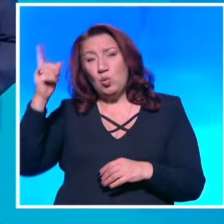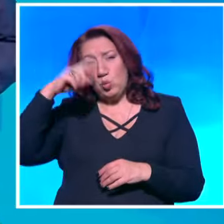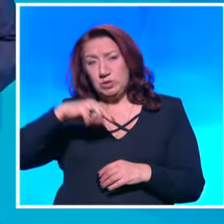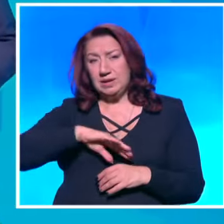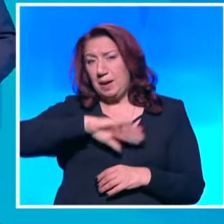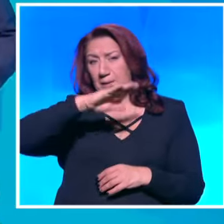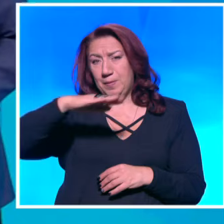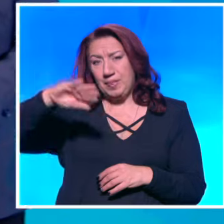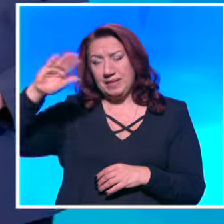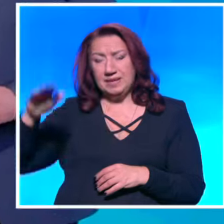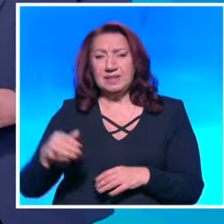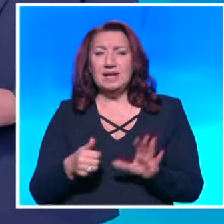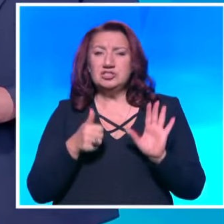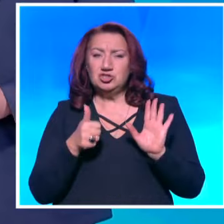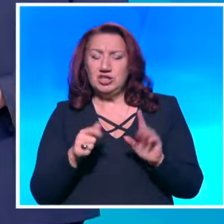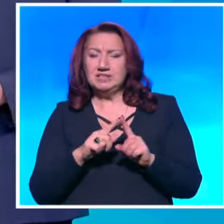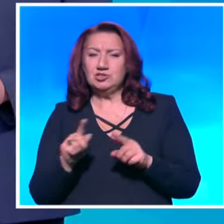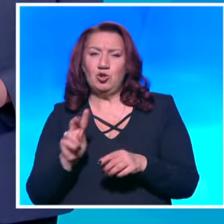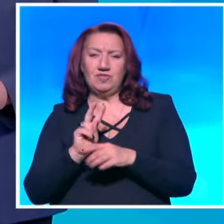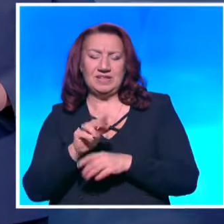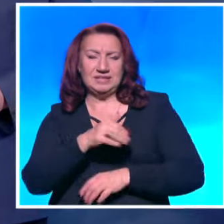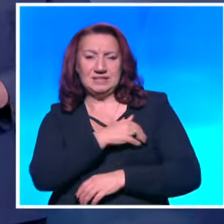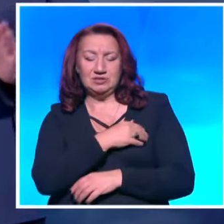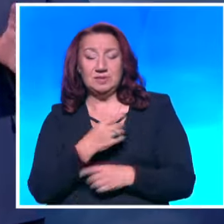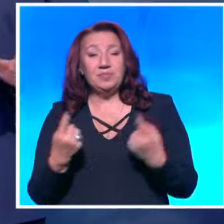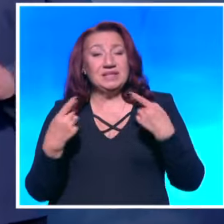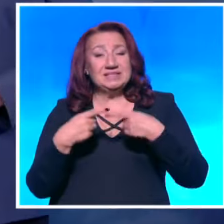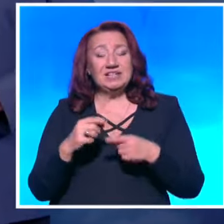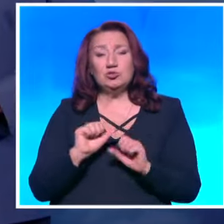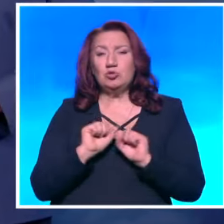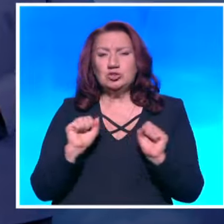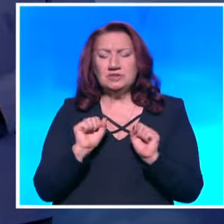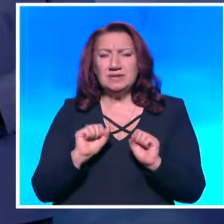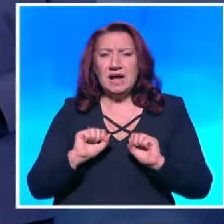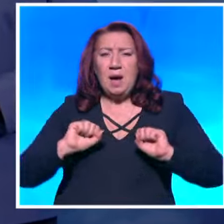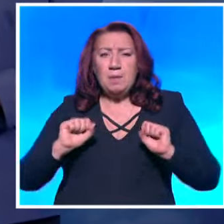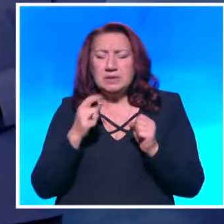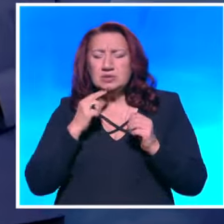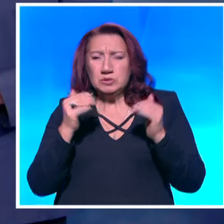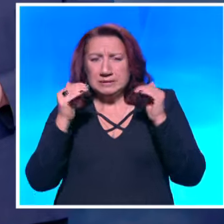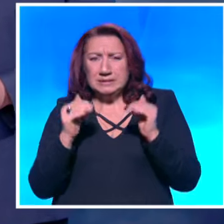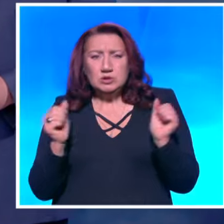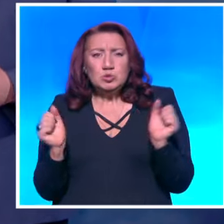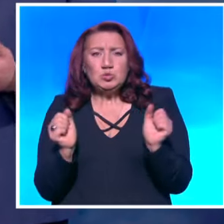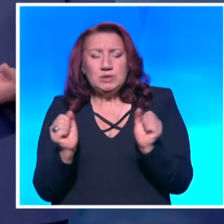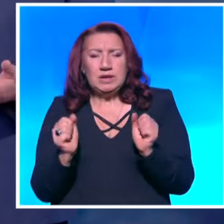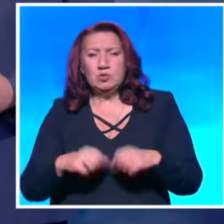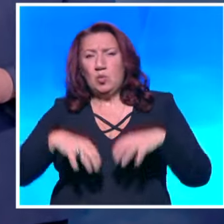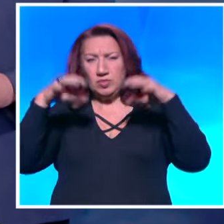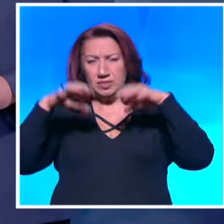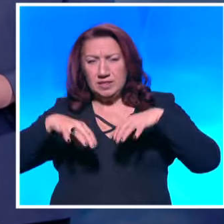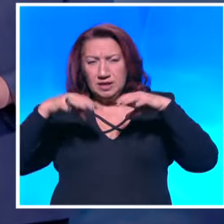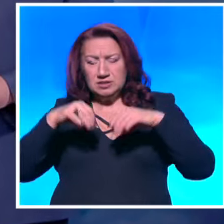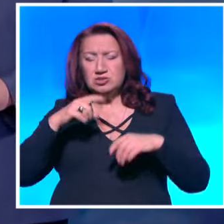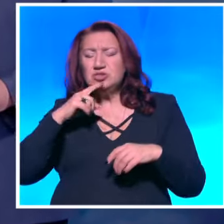предимно между 6 и 12° през нощта срещу четвъртък бързо понижение на температурите дъждът в предбалкана и високите